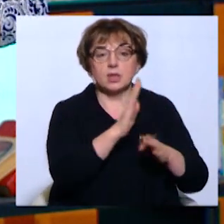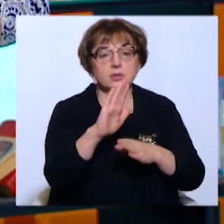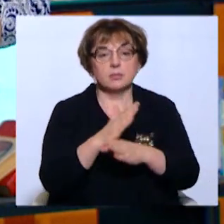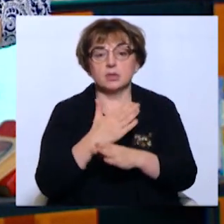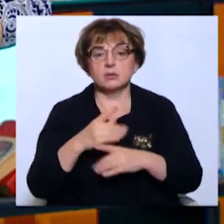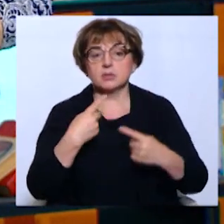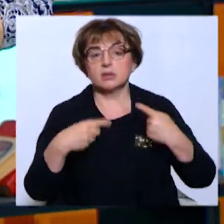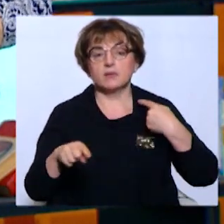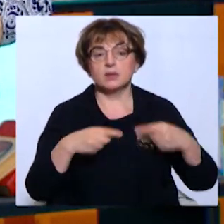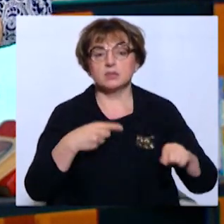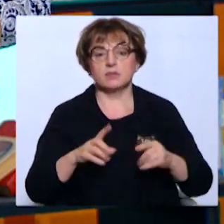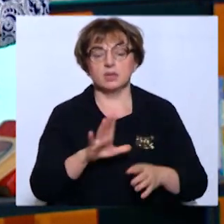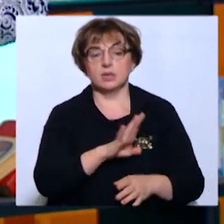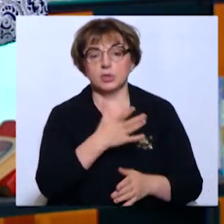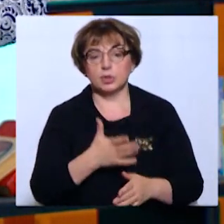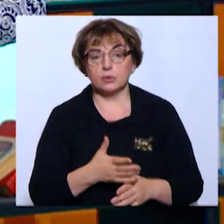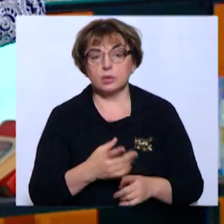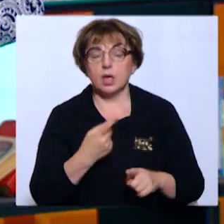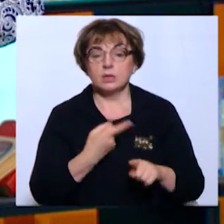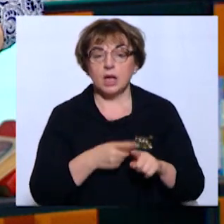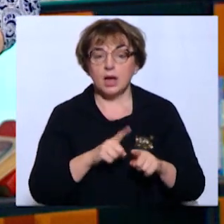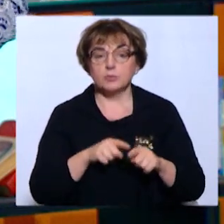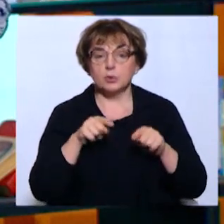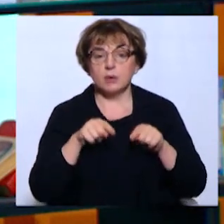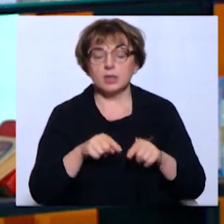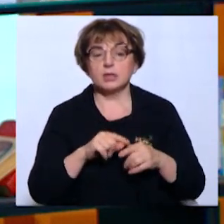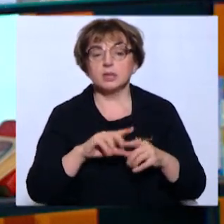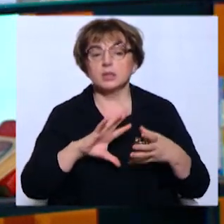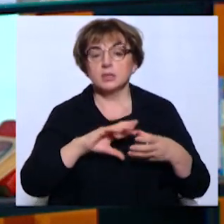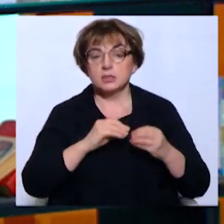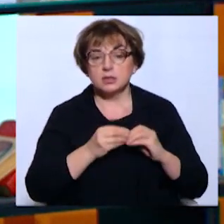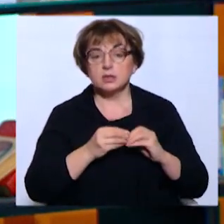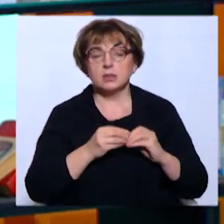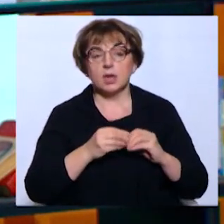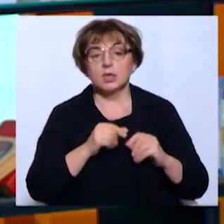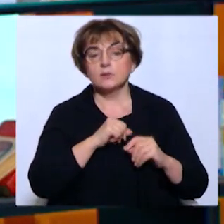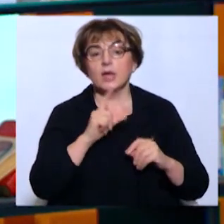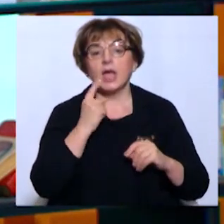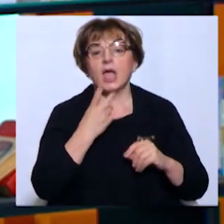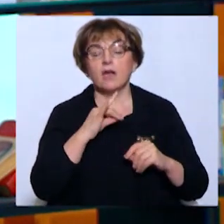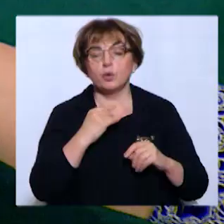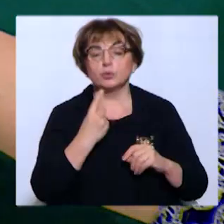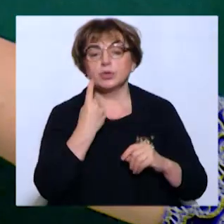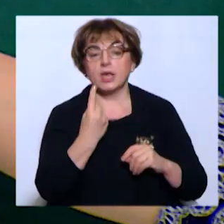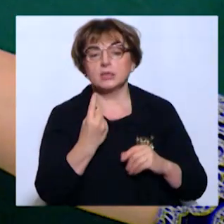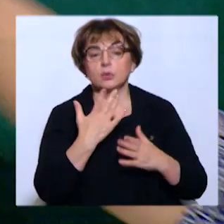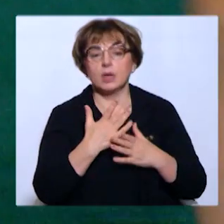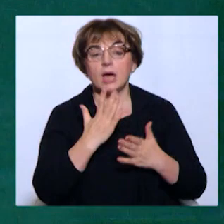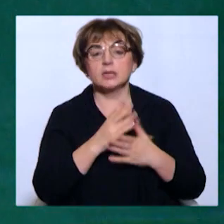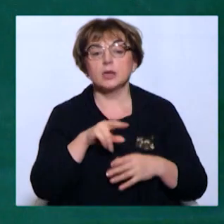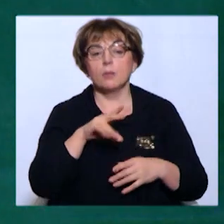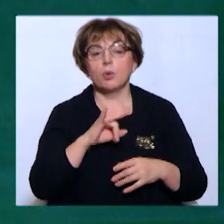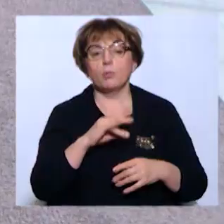ერთმანეთისაგან განსხვავდებოდა. და აქედან დასკვნა, რომ ევოლუციის ერთეული არის